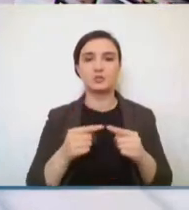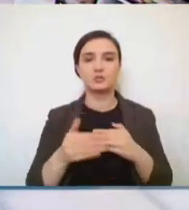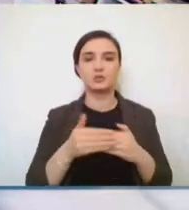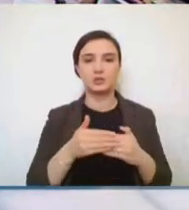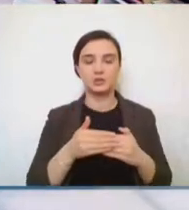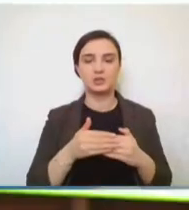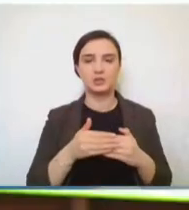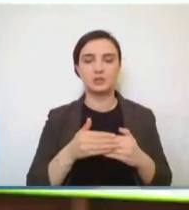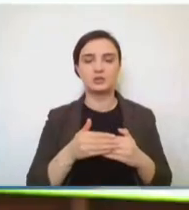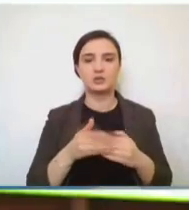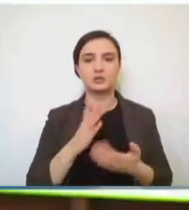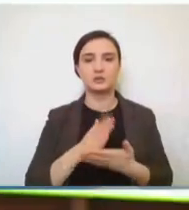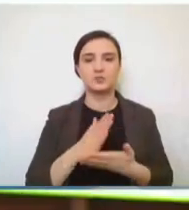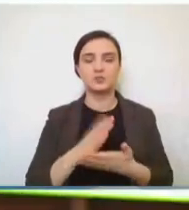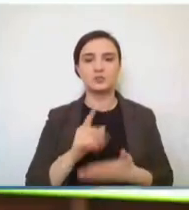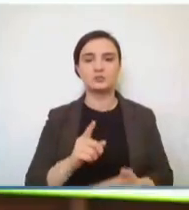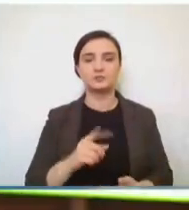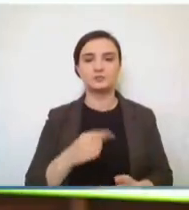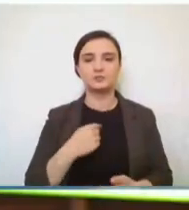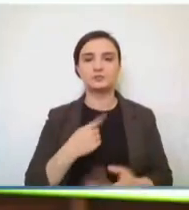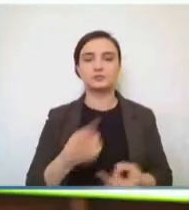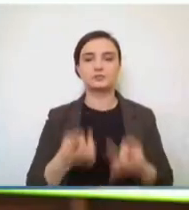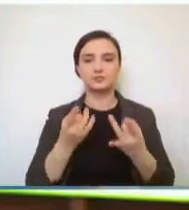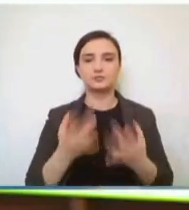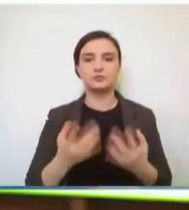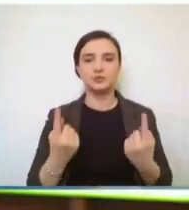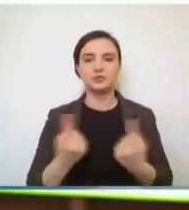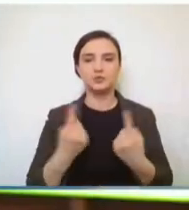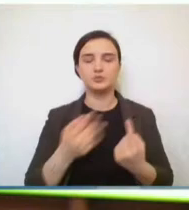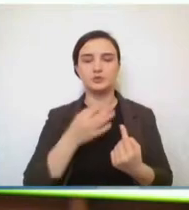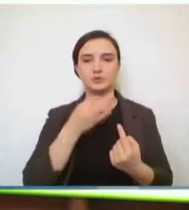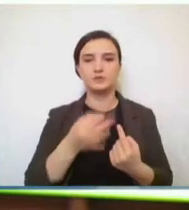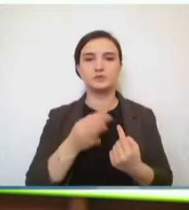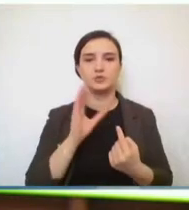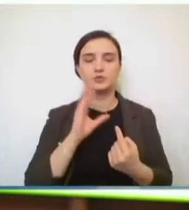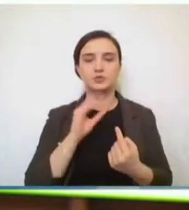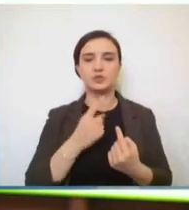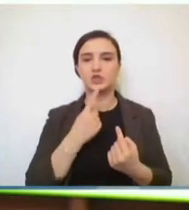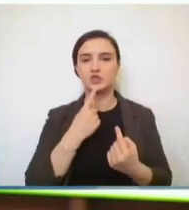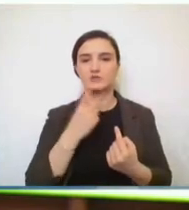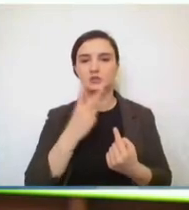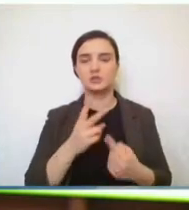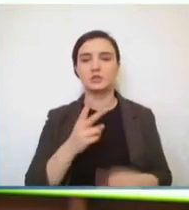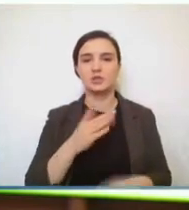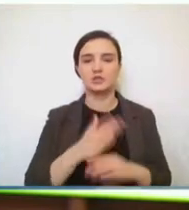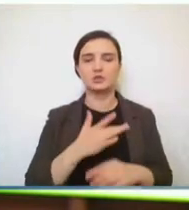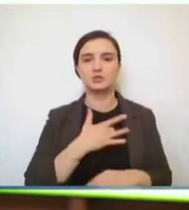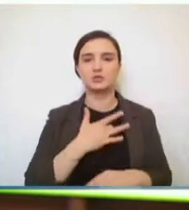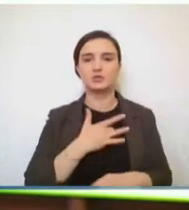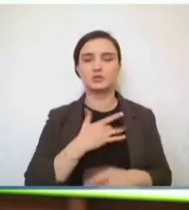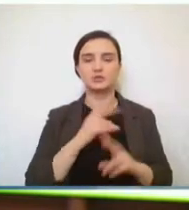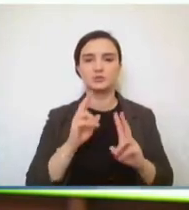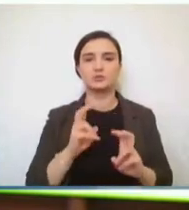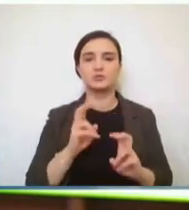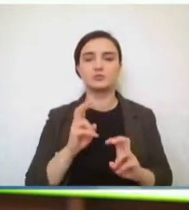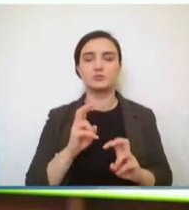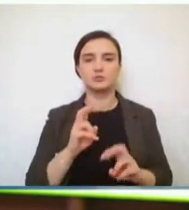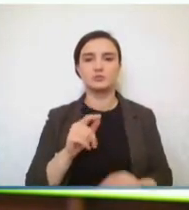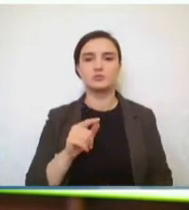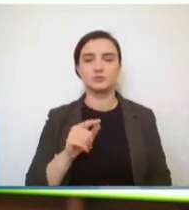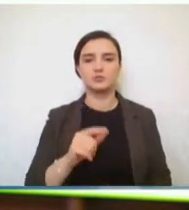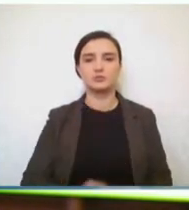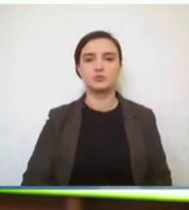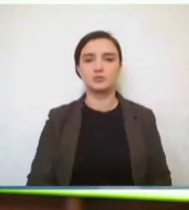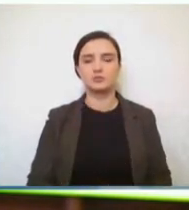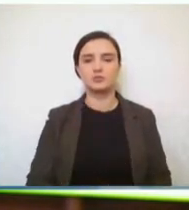არსებობა. მე უბრალოდ სტანდარტულად გეტყვით, როდესაც ეჭვია ათეროსკლეროზი და კორონალურ დაავადებაზე, თუნდაც პოსკოვიდური პაციენტი იყოს,